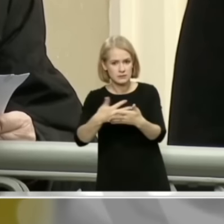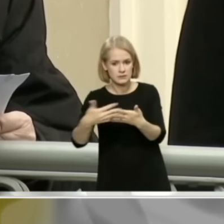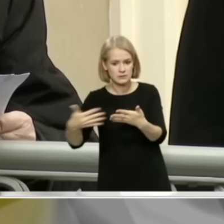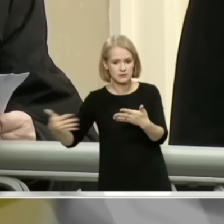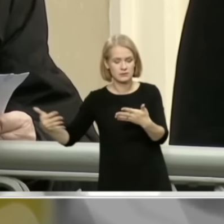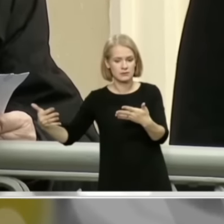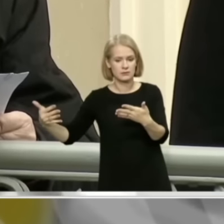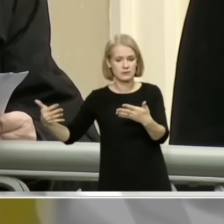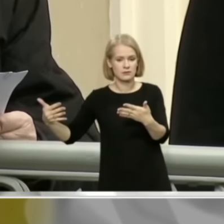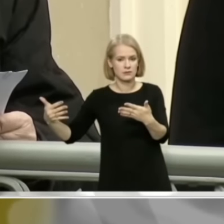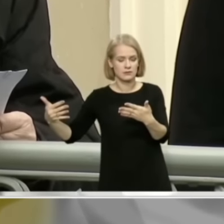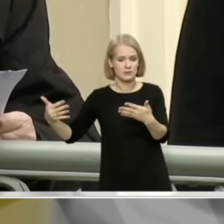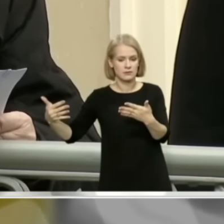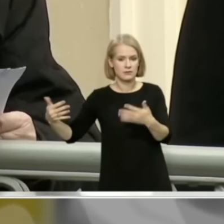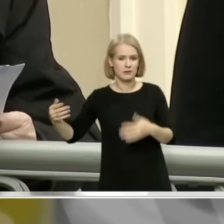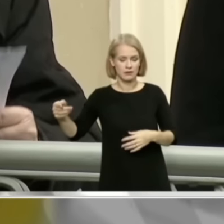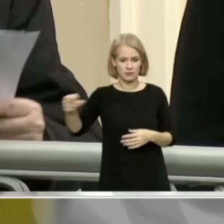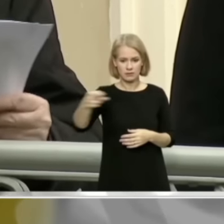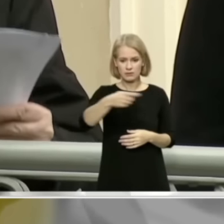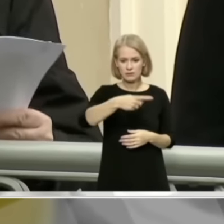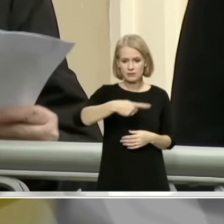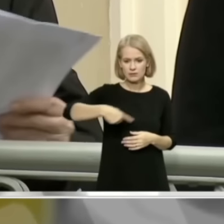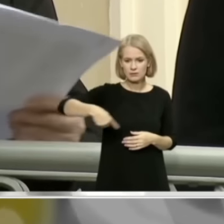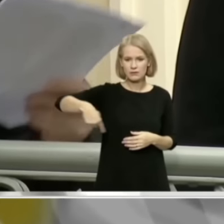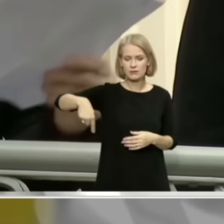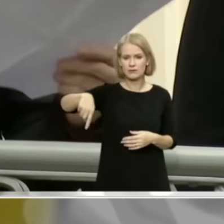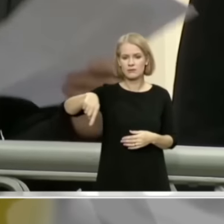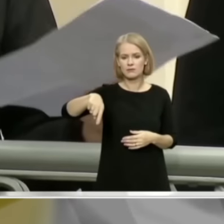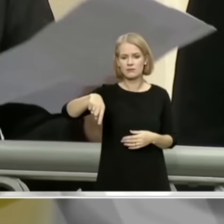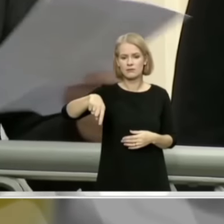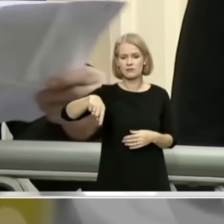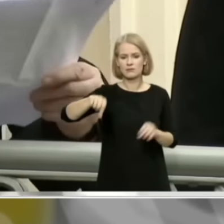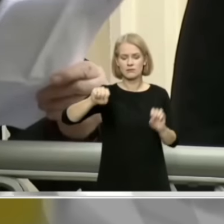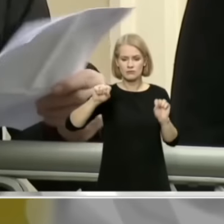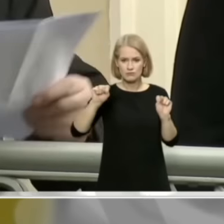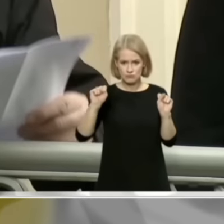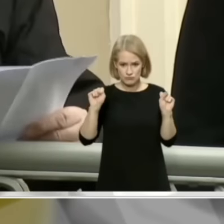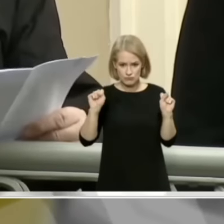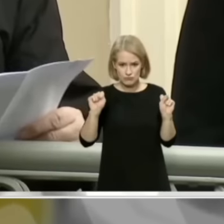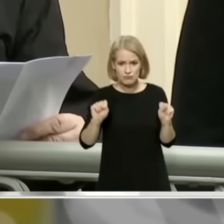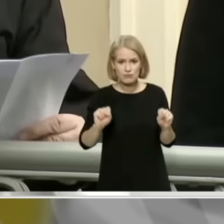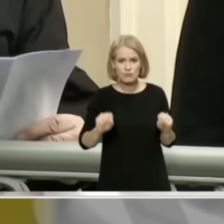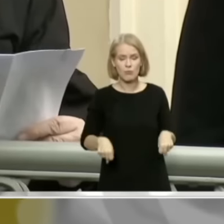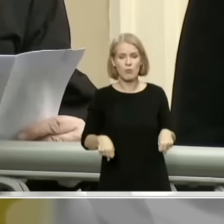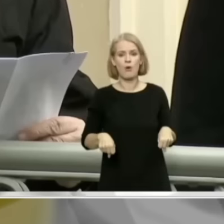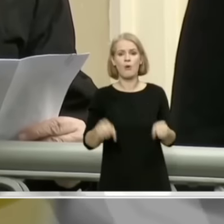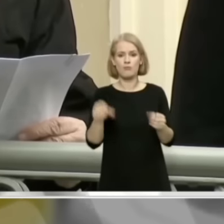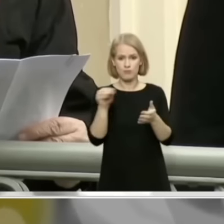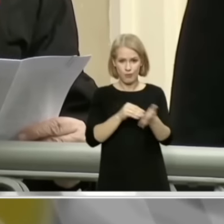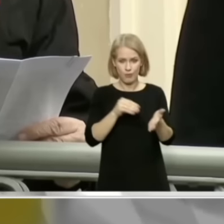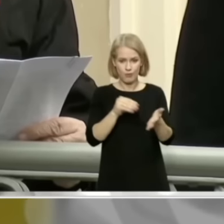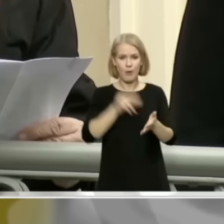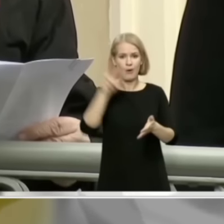ar galėtumėt susiėmę už rankų stoti į Baltijos kelią?